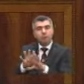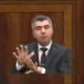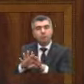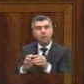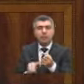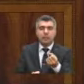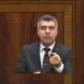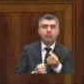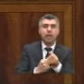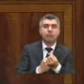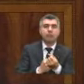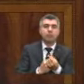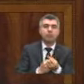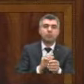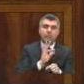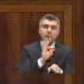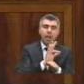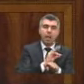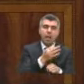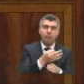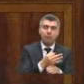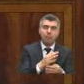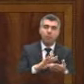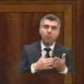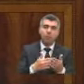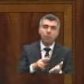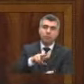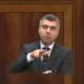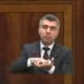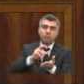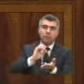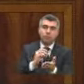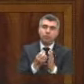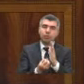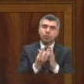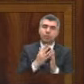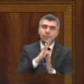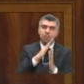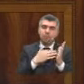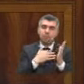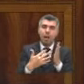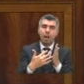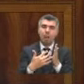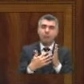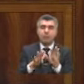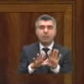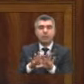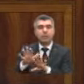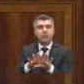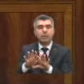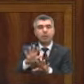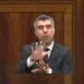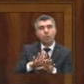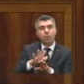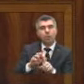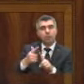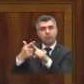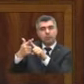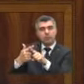الاجتماعي المختلفة، إلى جانب اعتماد نموذج للحكامة والتمويل يضمن